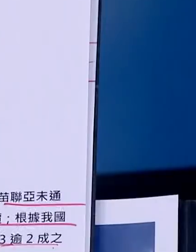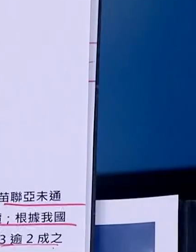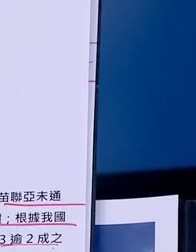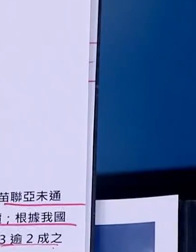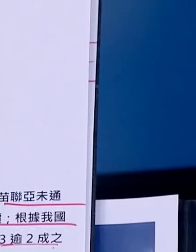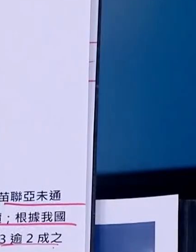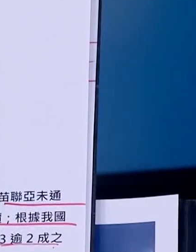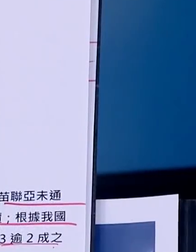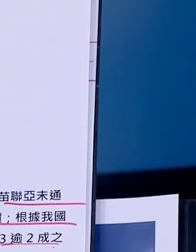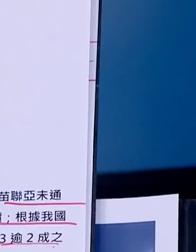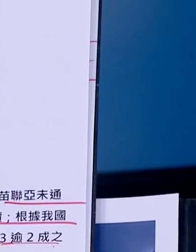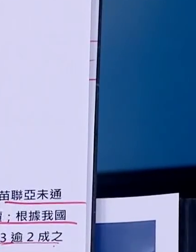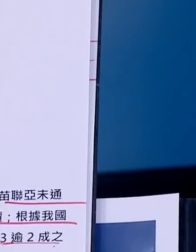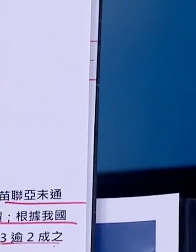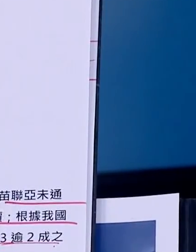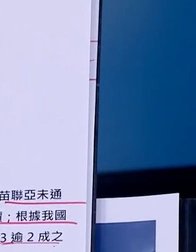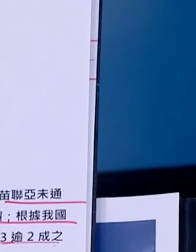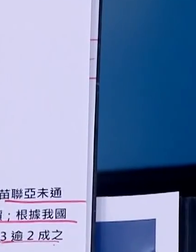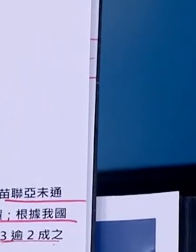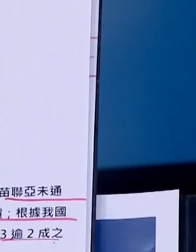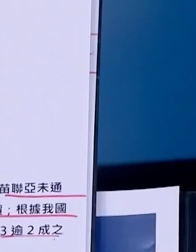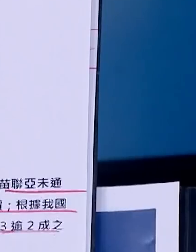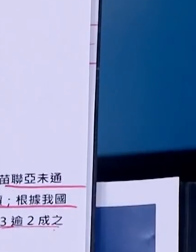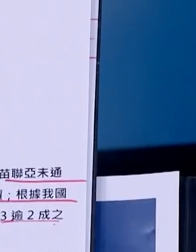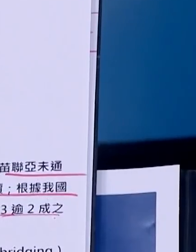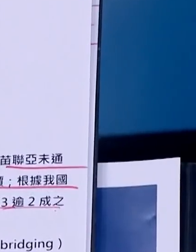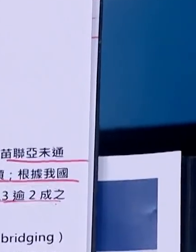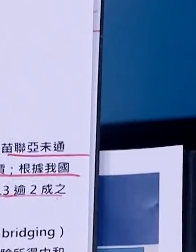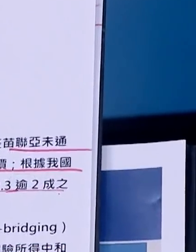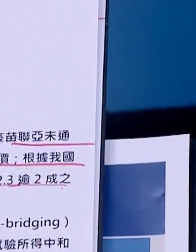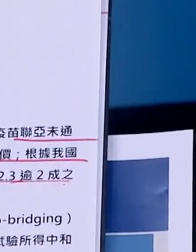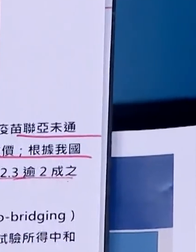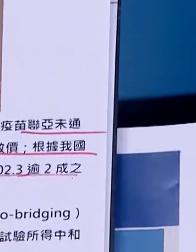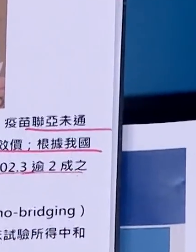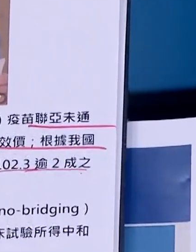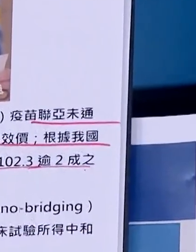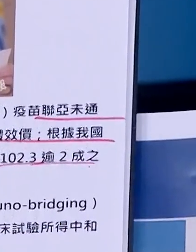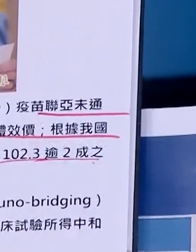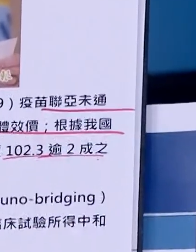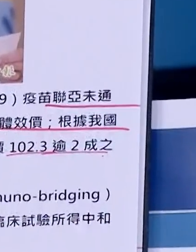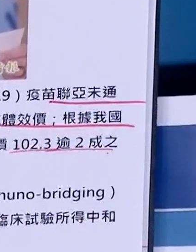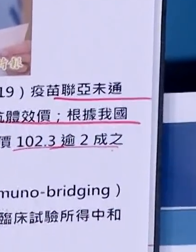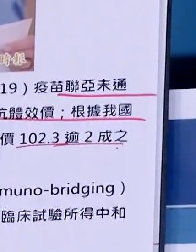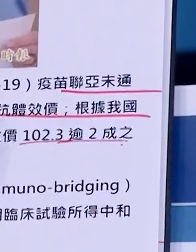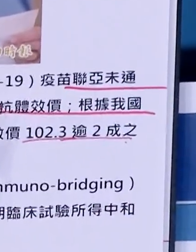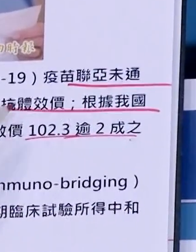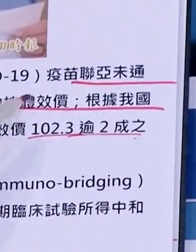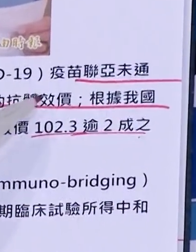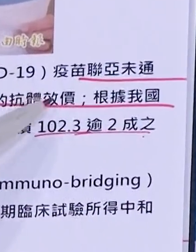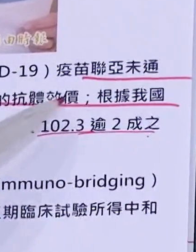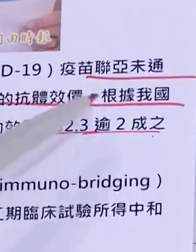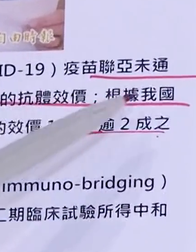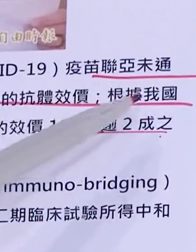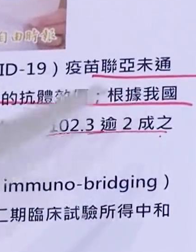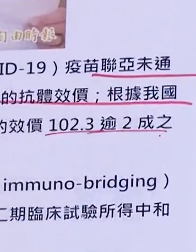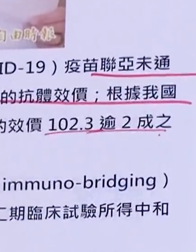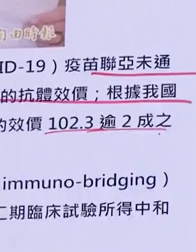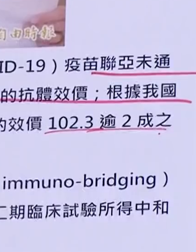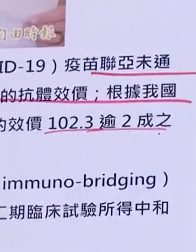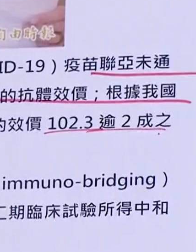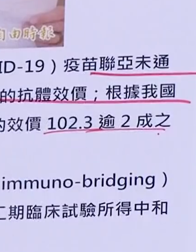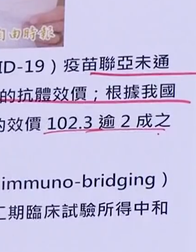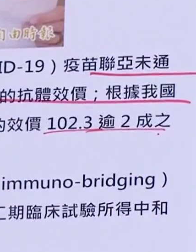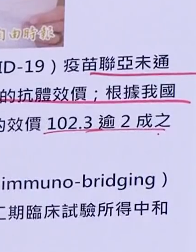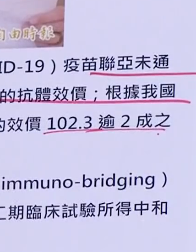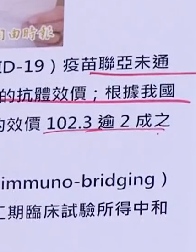这个最新的消息就是说联雅没有通过 EUA， 它的关键原因是因为它的抗体效价低于 AZ 的抗体效价。根据